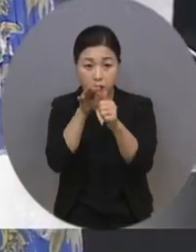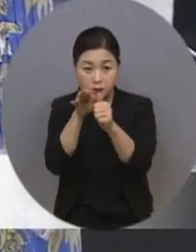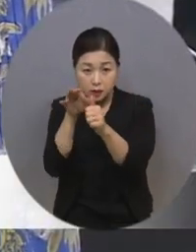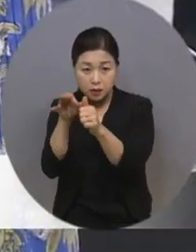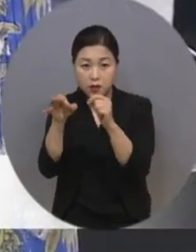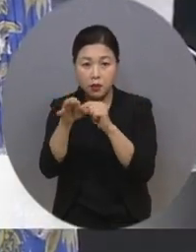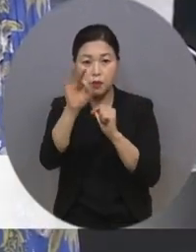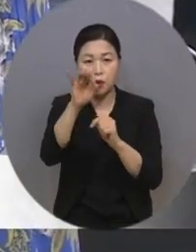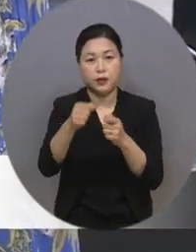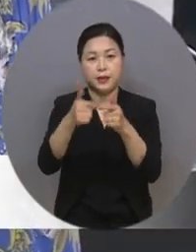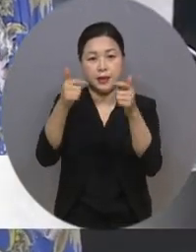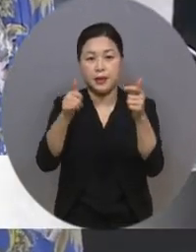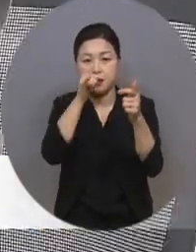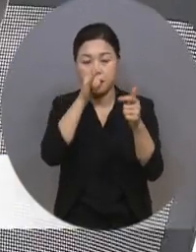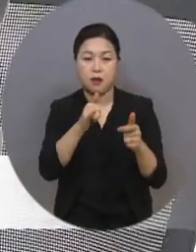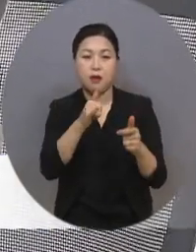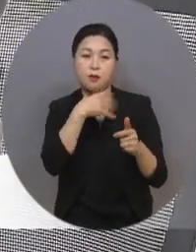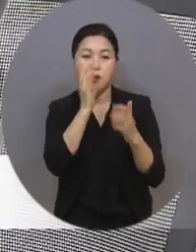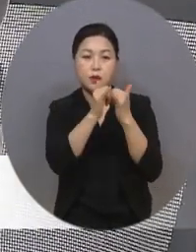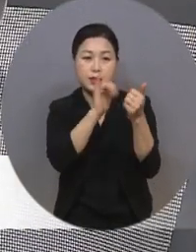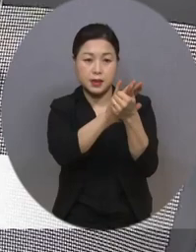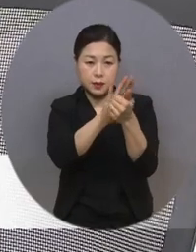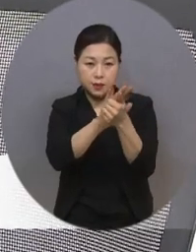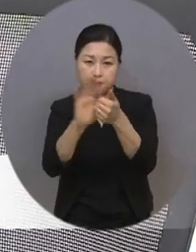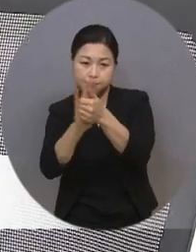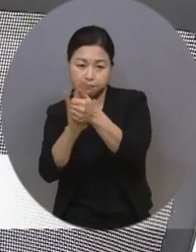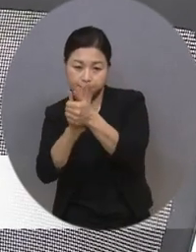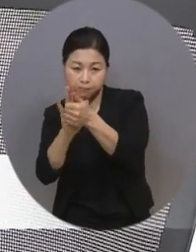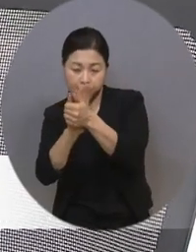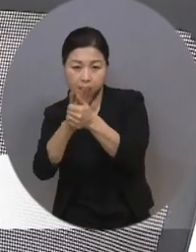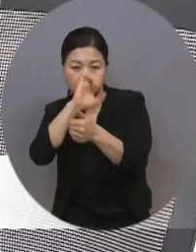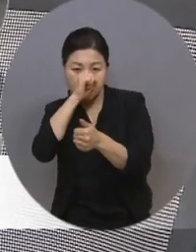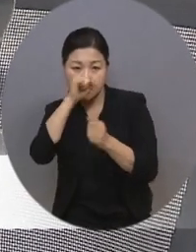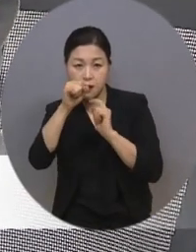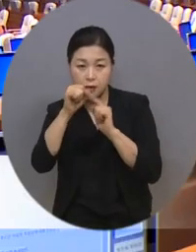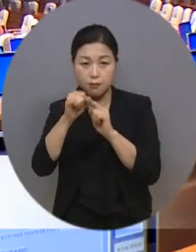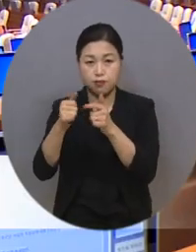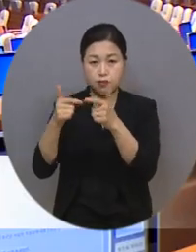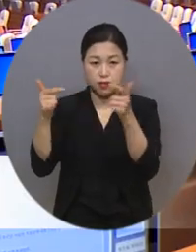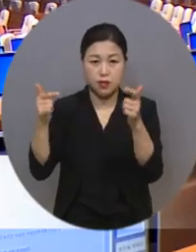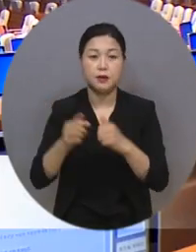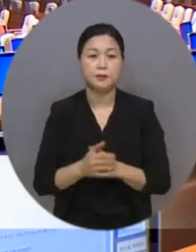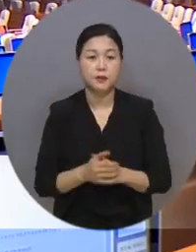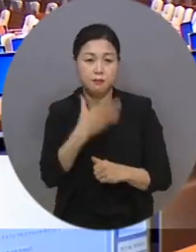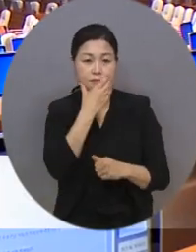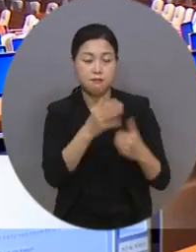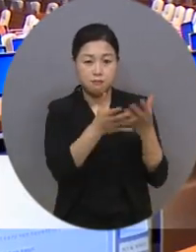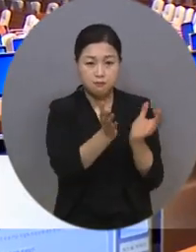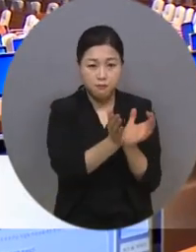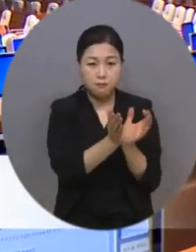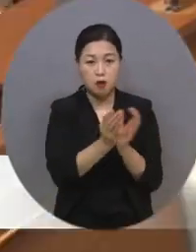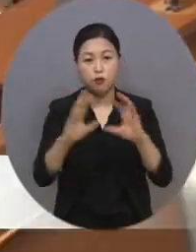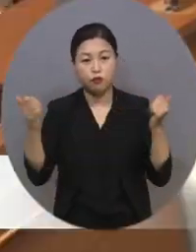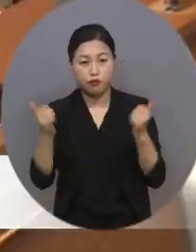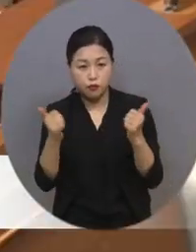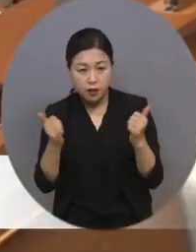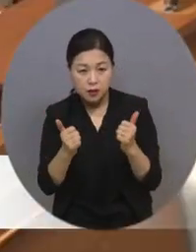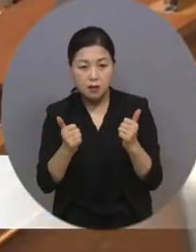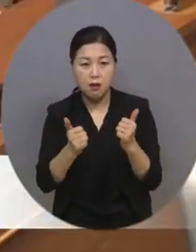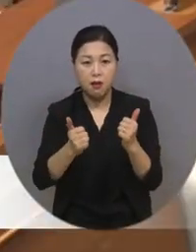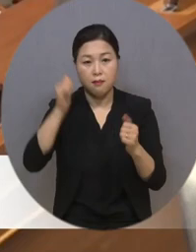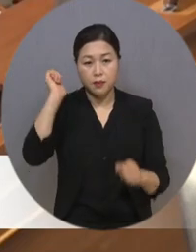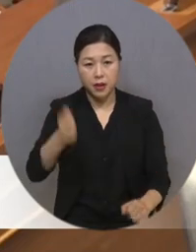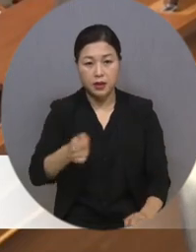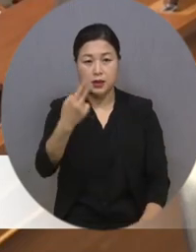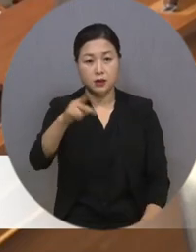지급액이 늘어난 데다 노인지원과 돌봄 예산이 급증한데 따른 것입니다 복지부는 국회 본회의에서 해결된